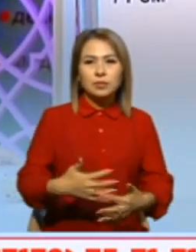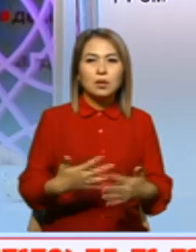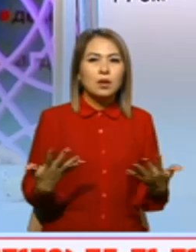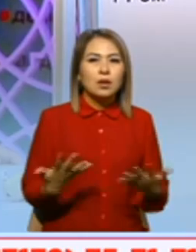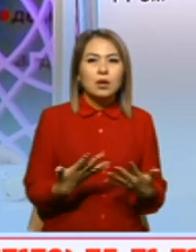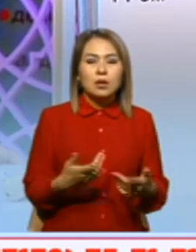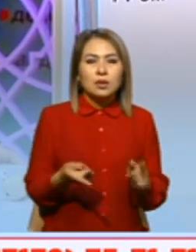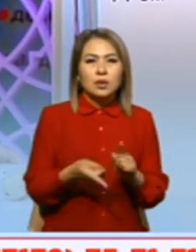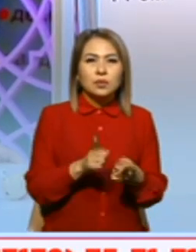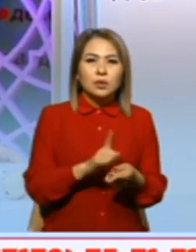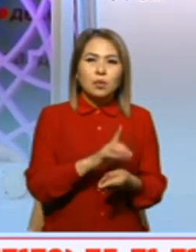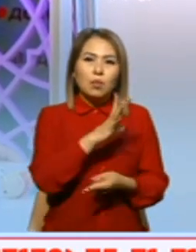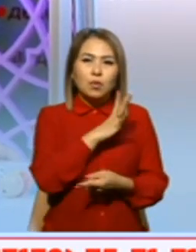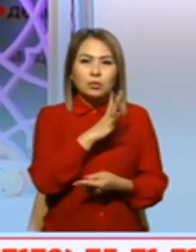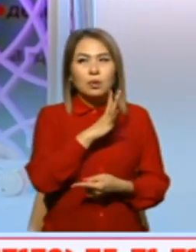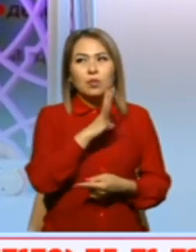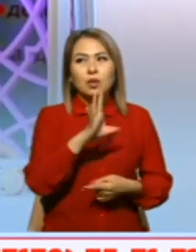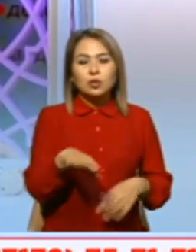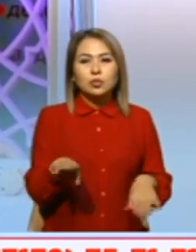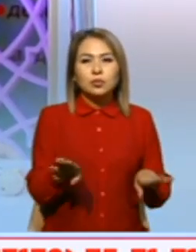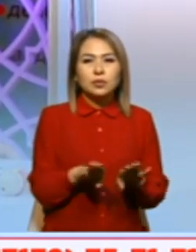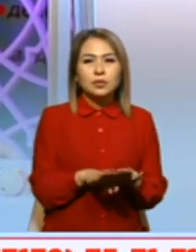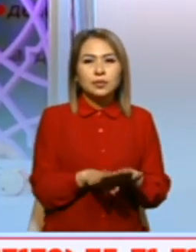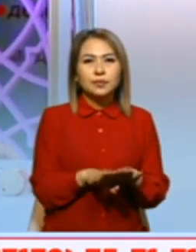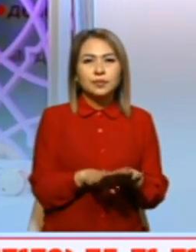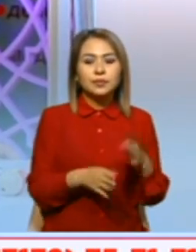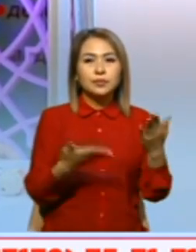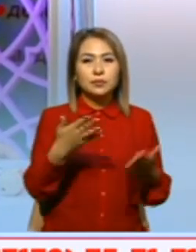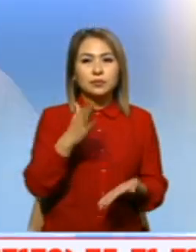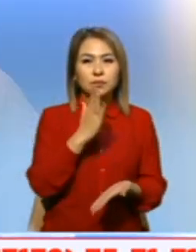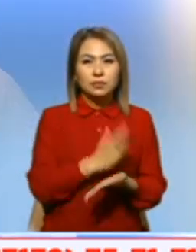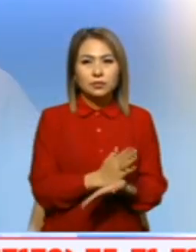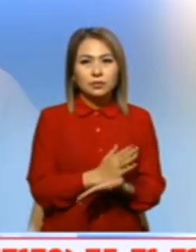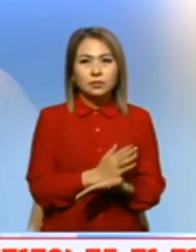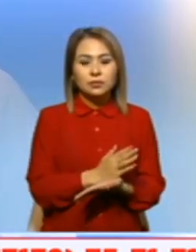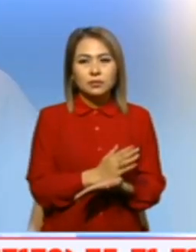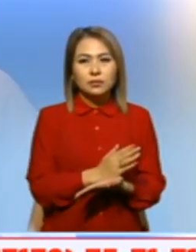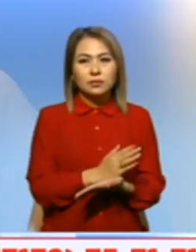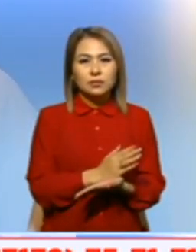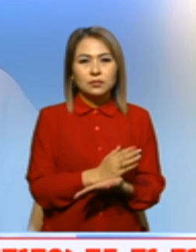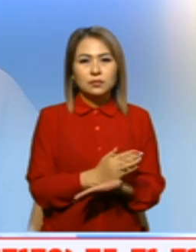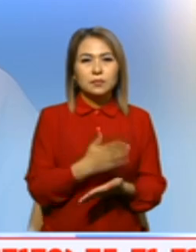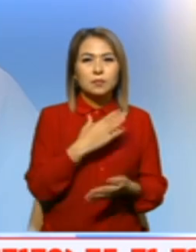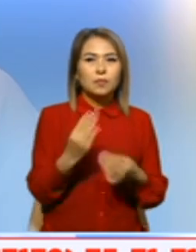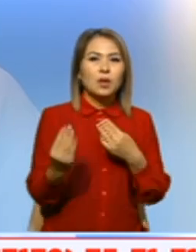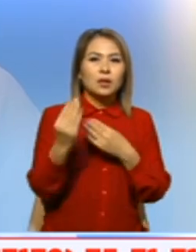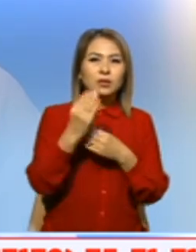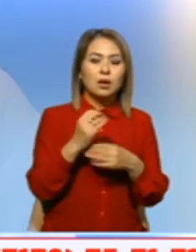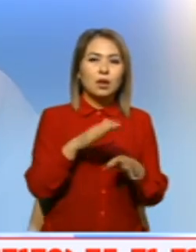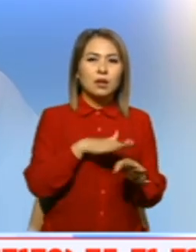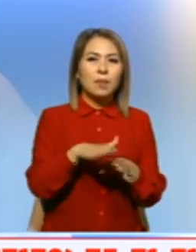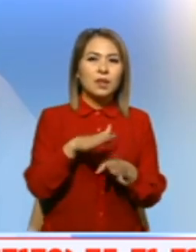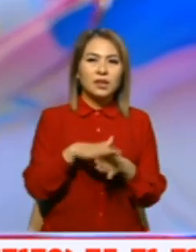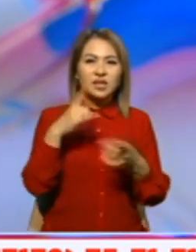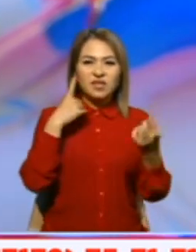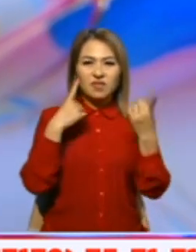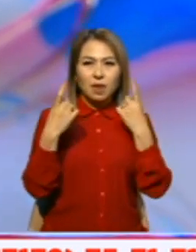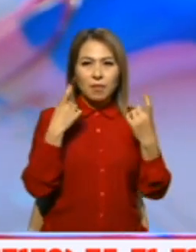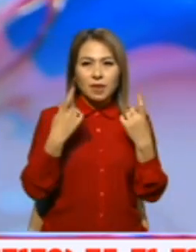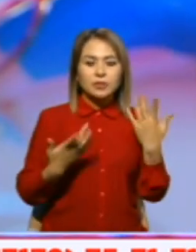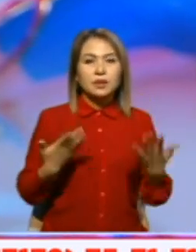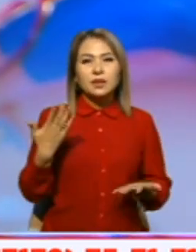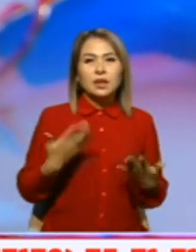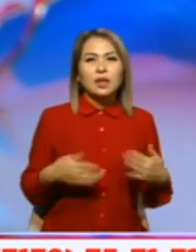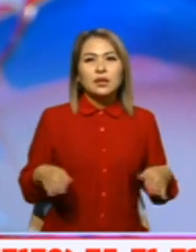балаларда сонда өзгерістер болды ма, болған жоқ па, егер де болған жағдайда ол бізге қосымша ақпарат болып келеді. Егер де бір қандай